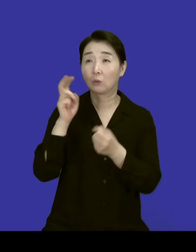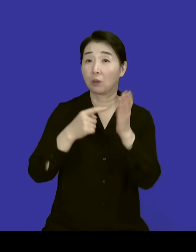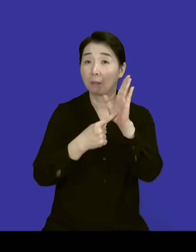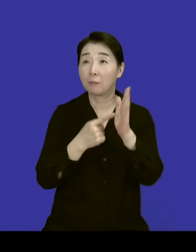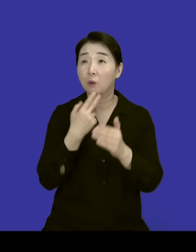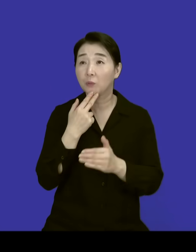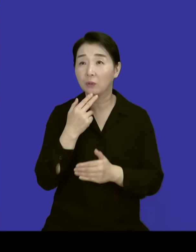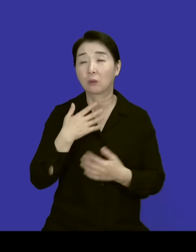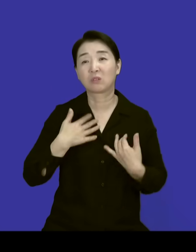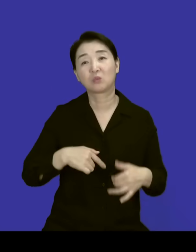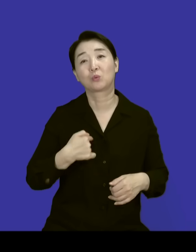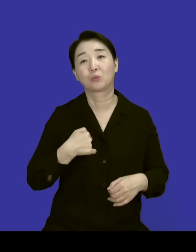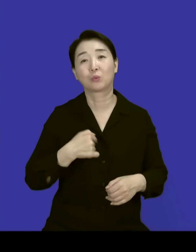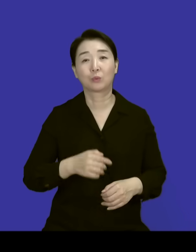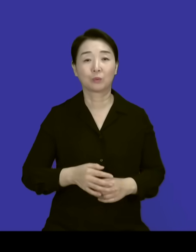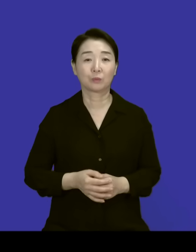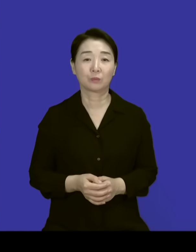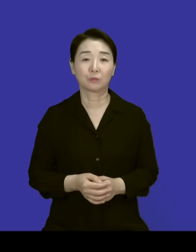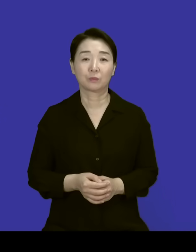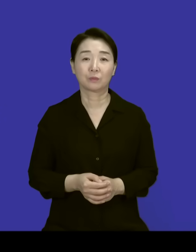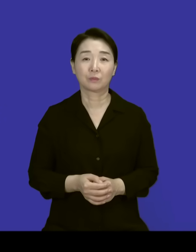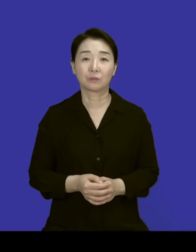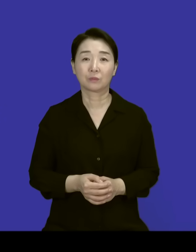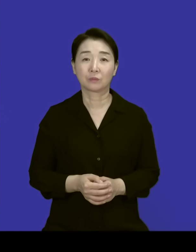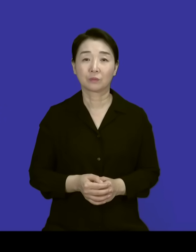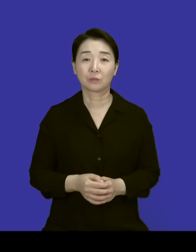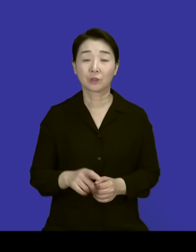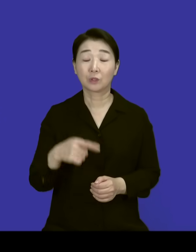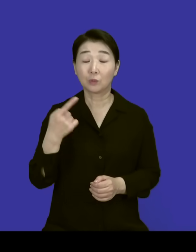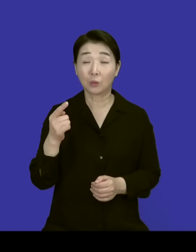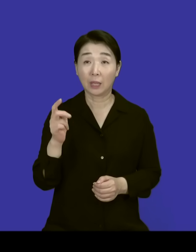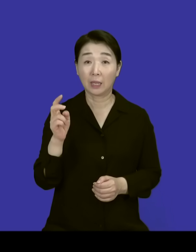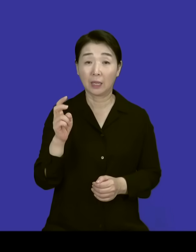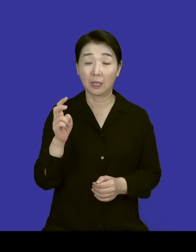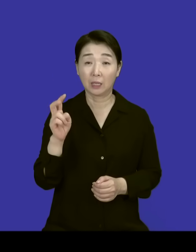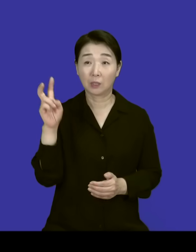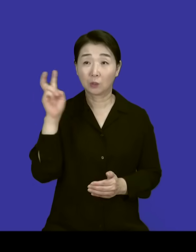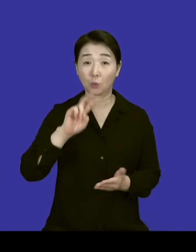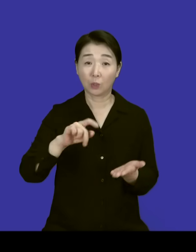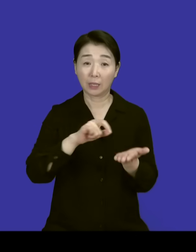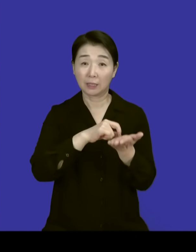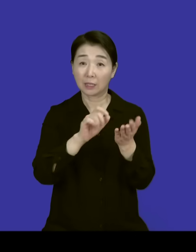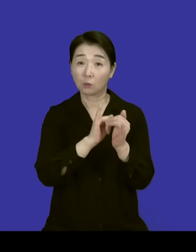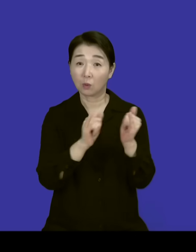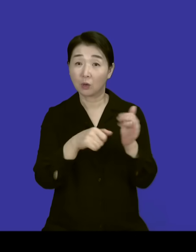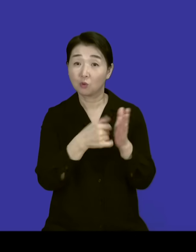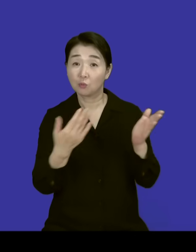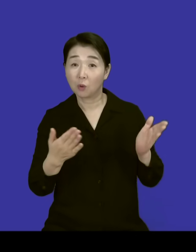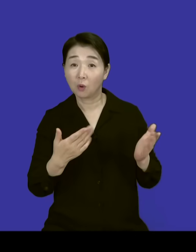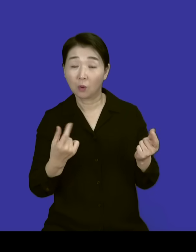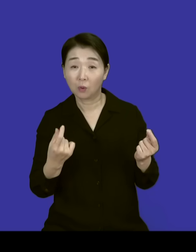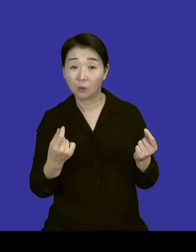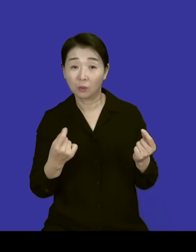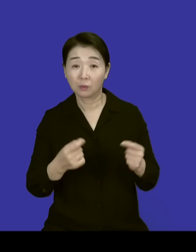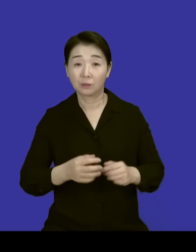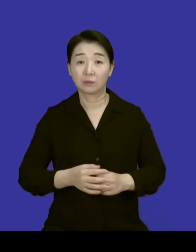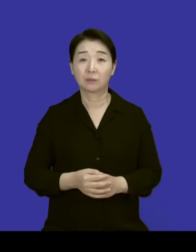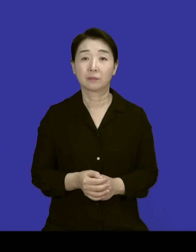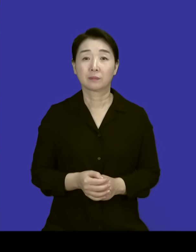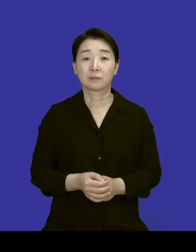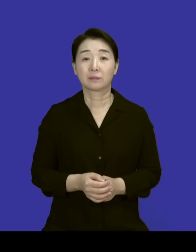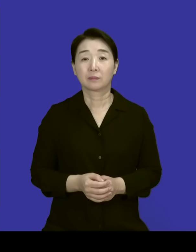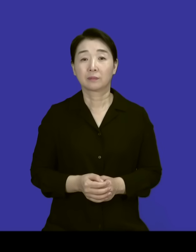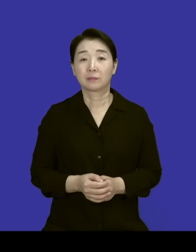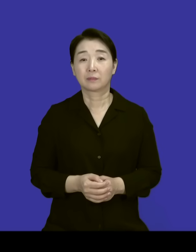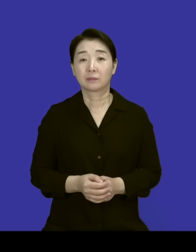이제. 예. 그러면 이제 그 후에 어떻게 보면 이제 작곡가로 먼저 알려지게 됐잖아요. 그렇죠. 그러다가